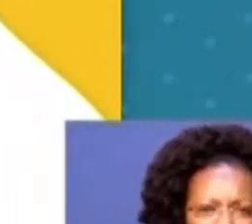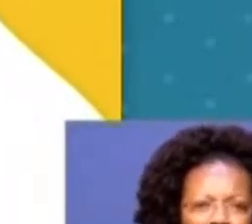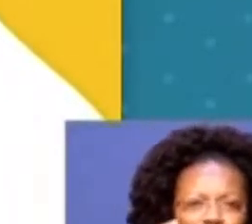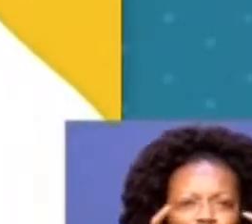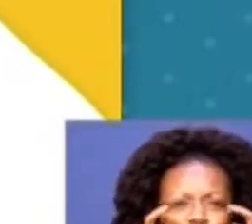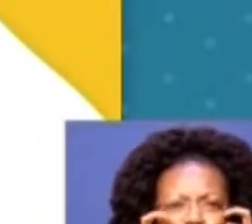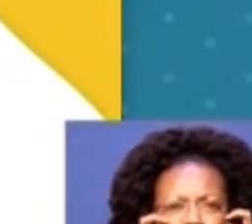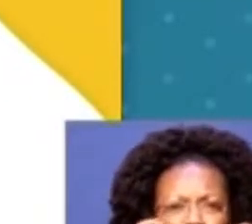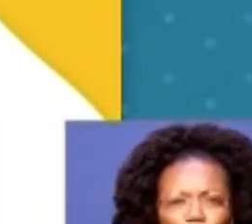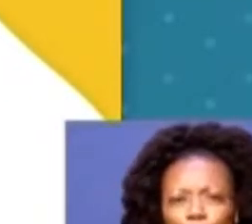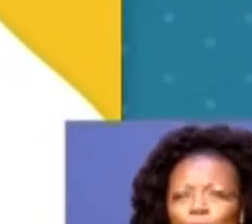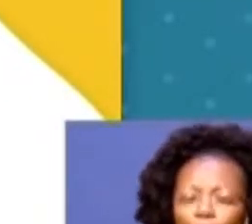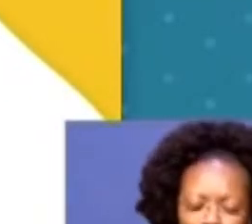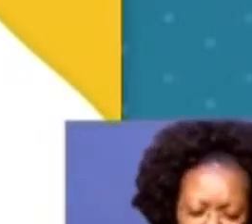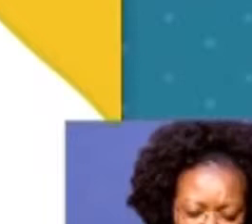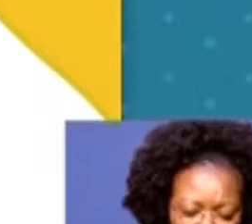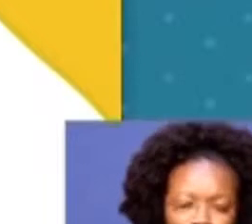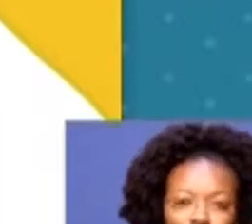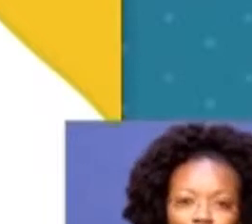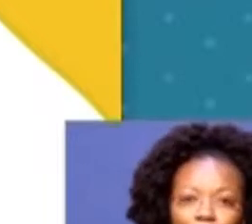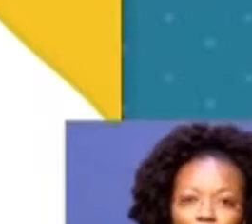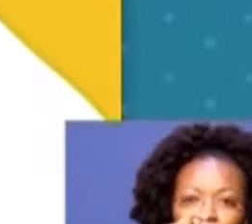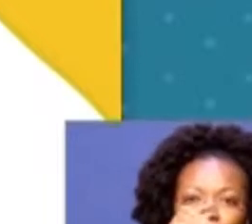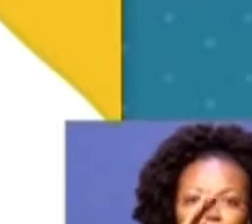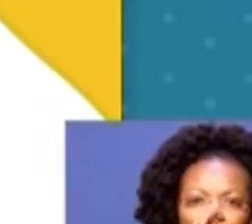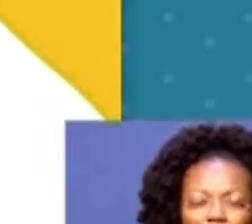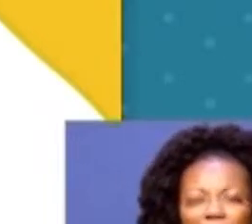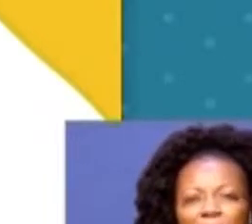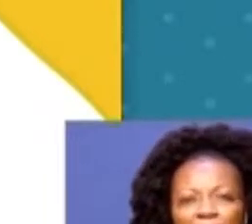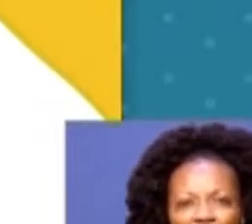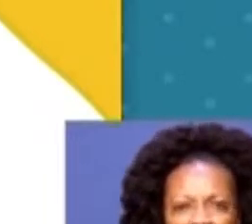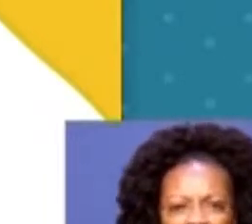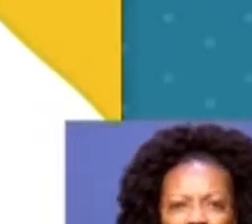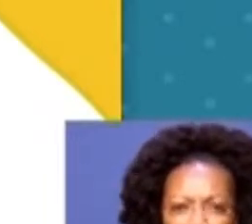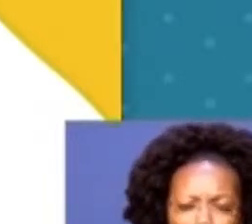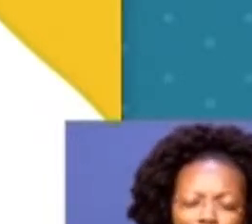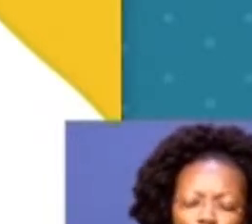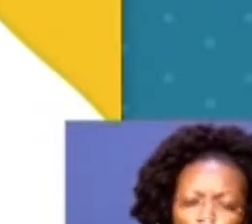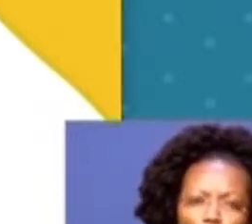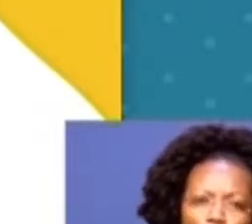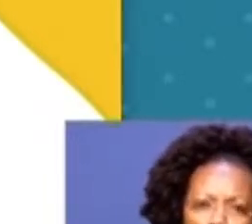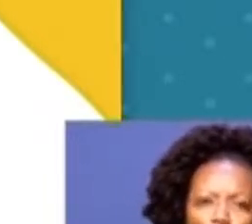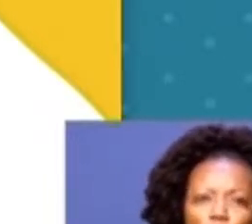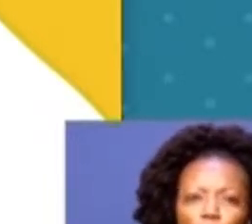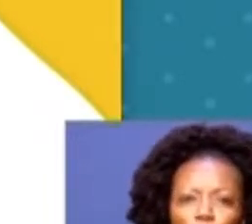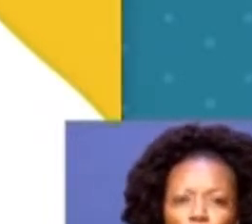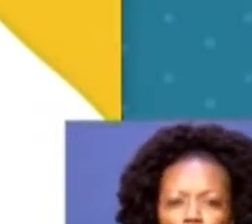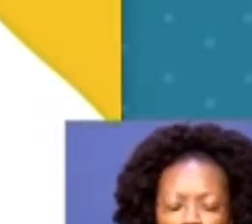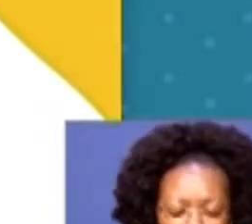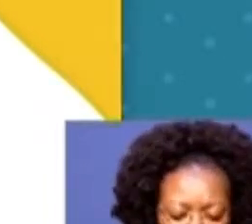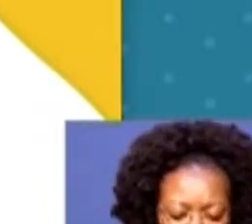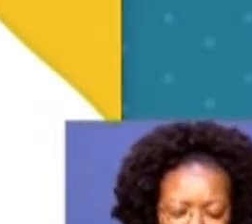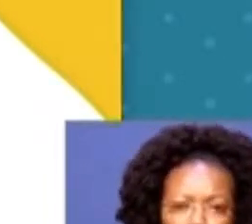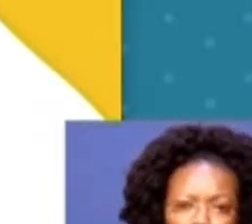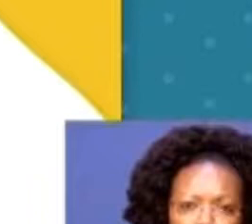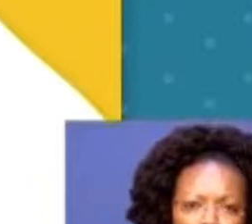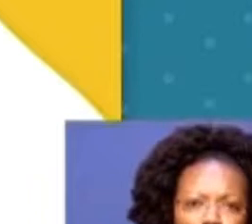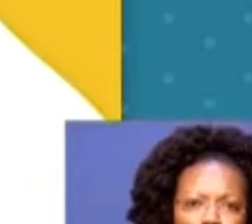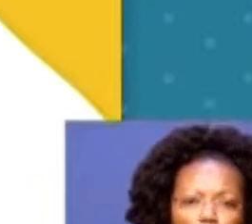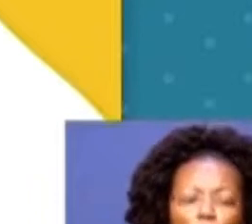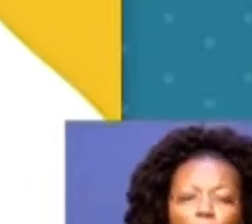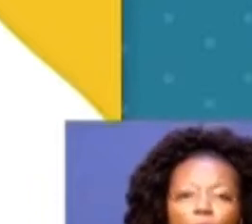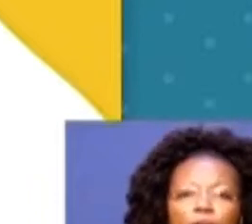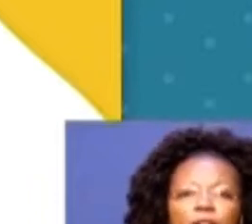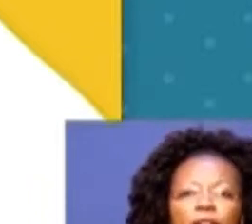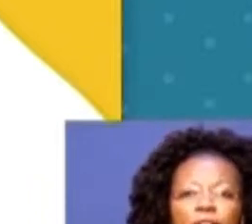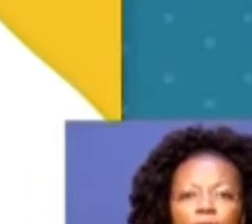wanaishi na magonjwa kama vile virusi vya HIV, kansa, TB, kisukari, miongoni mwa magonjwa mengine. Lazima